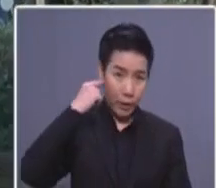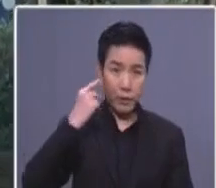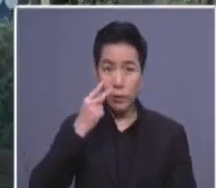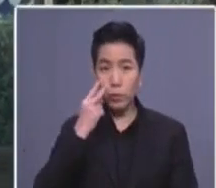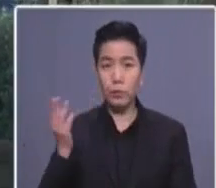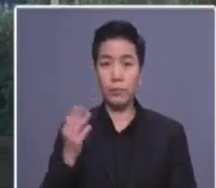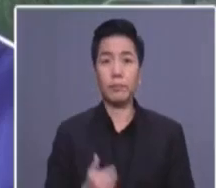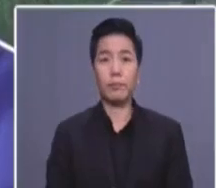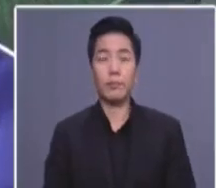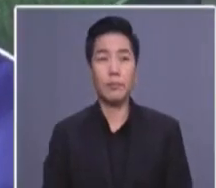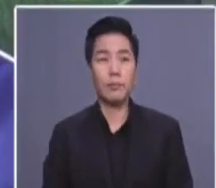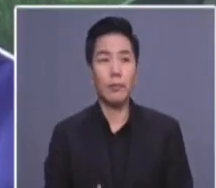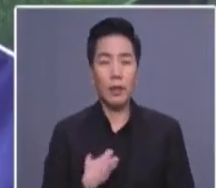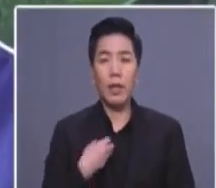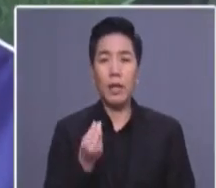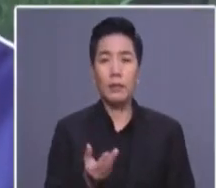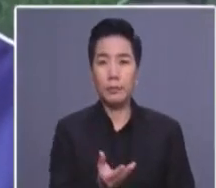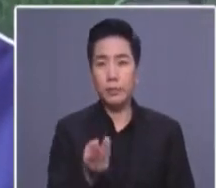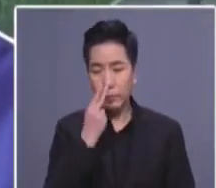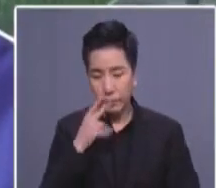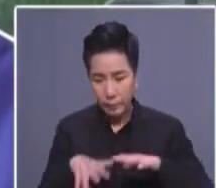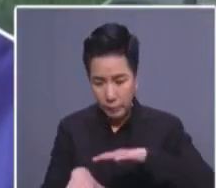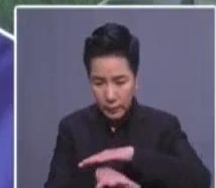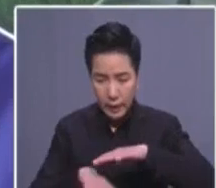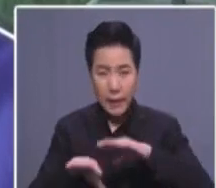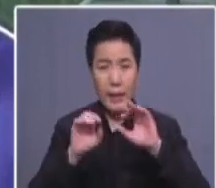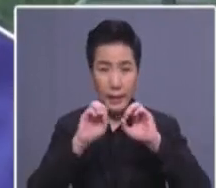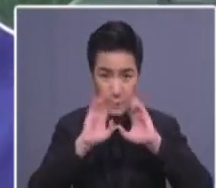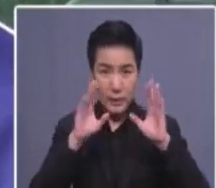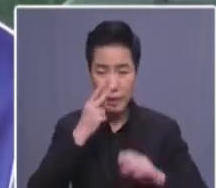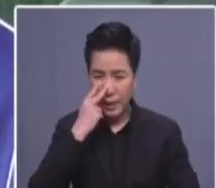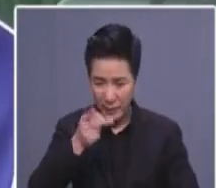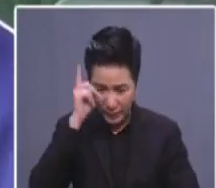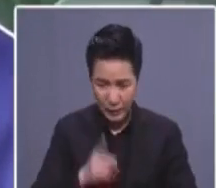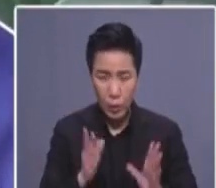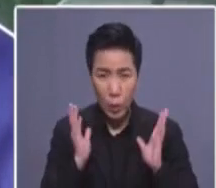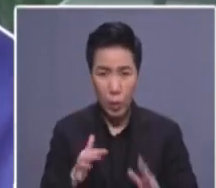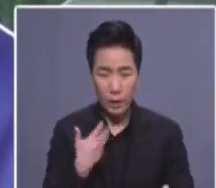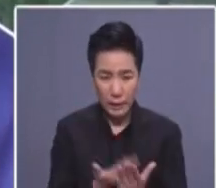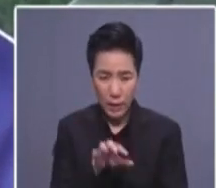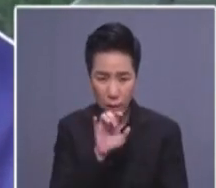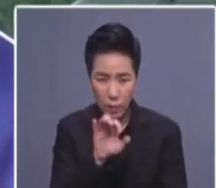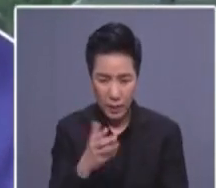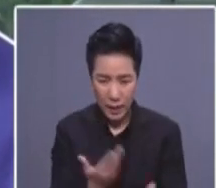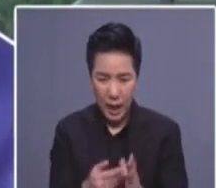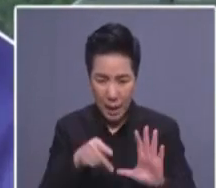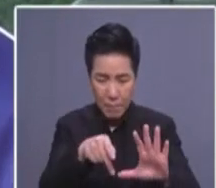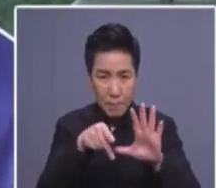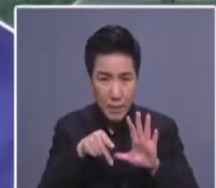ครับ ก็อยากให้แบบหลักฐานให้ชัดเจนมากกว่านี้ก่อนนะครับผมไม่เห็นจนกว่าคนกดเงิน 5,000 นะ